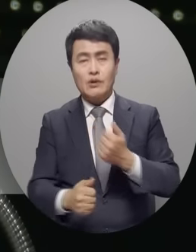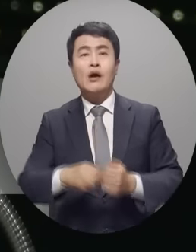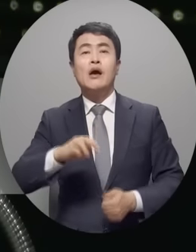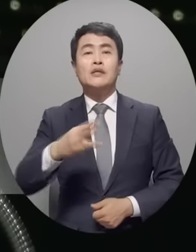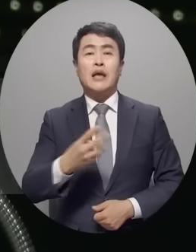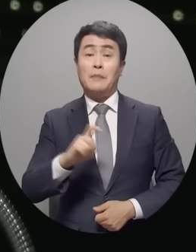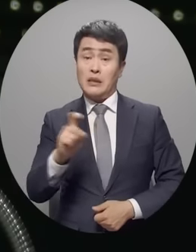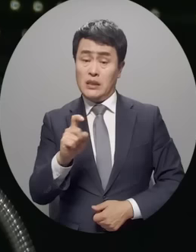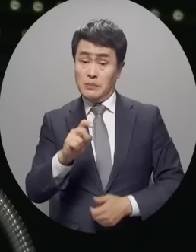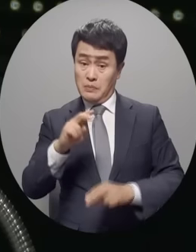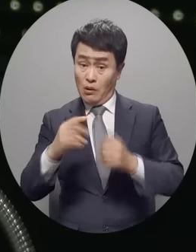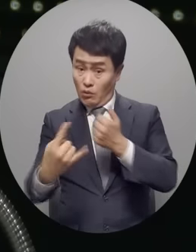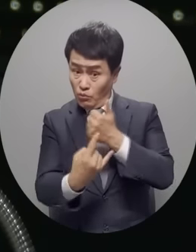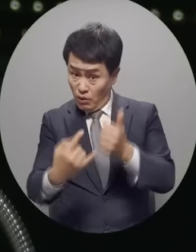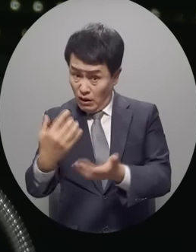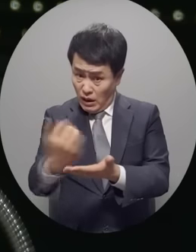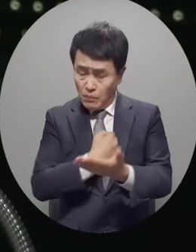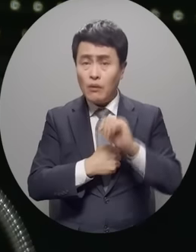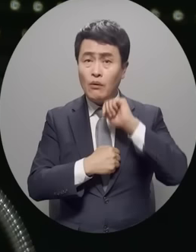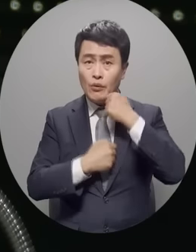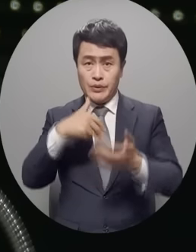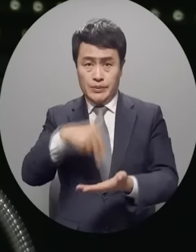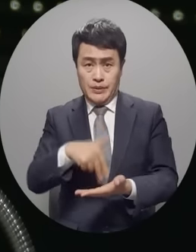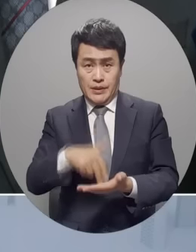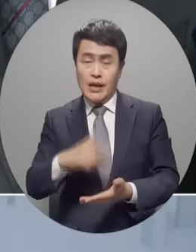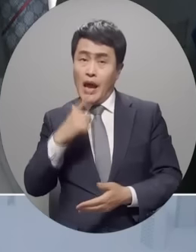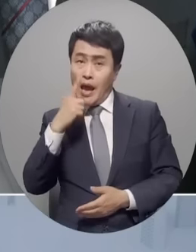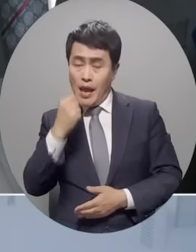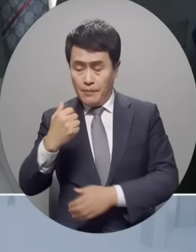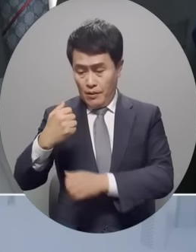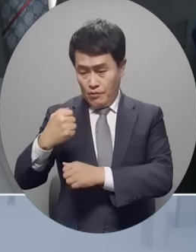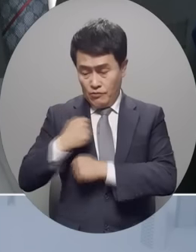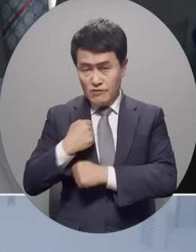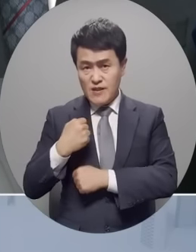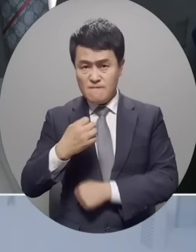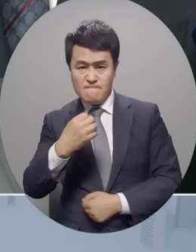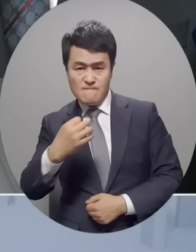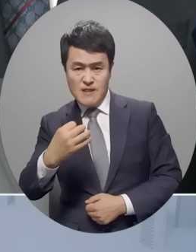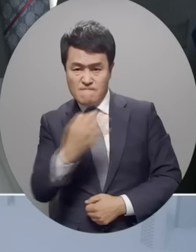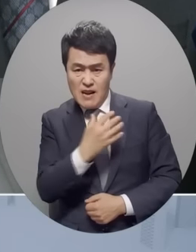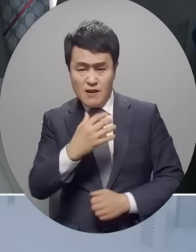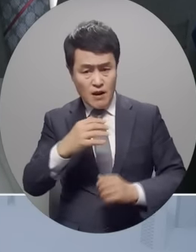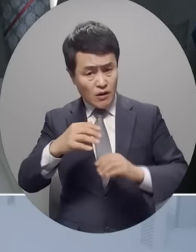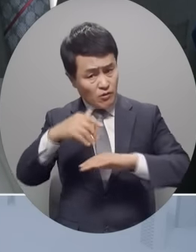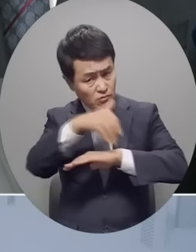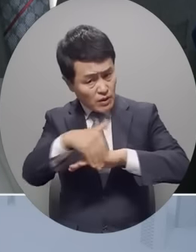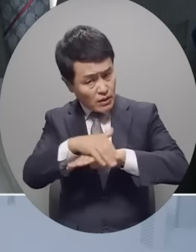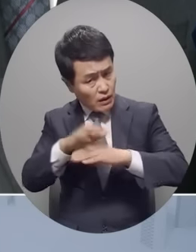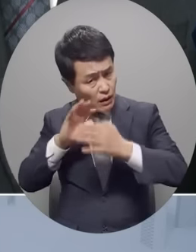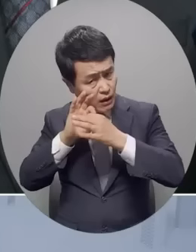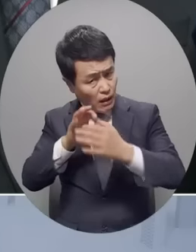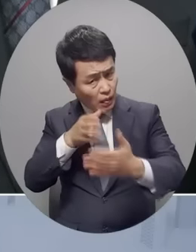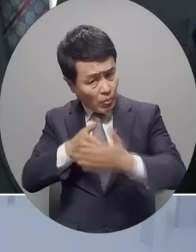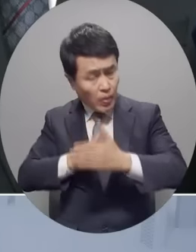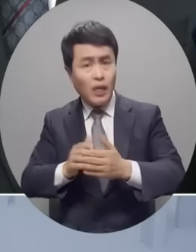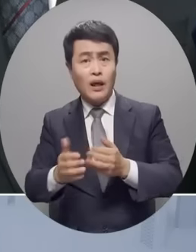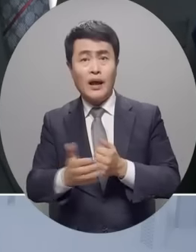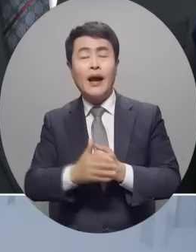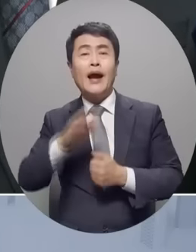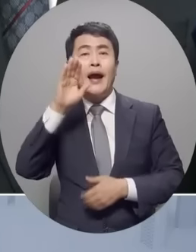310석 확보가 힘든 상황입니다. 이에 따라 일본의 군사 강국화 계획이 당분간 차질을 빚을 수 있습니다. 또